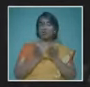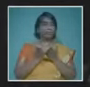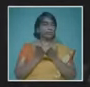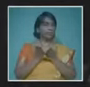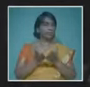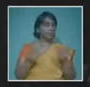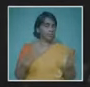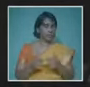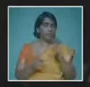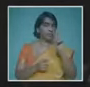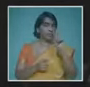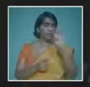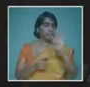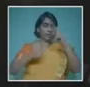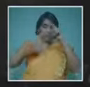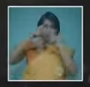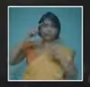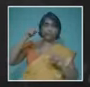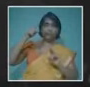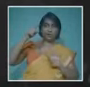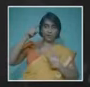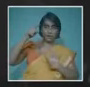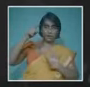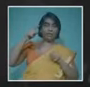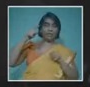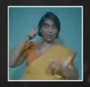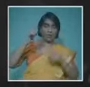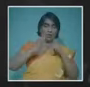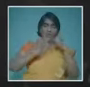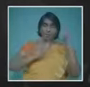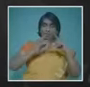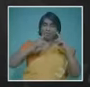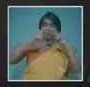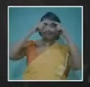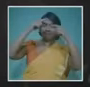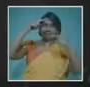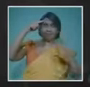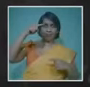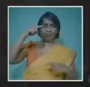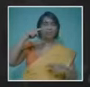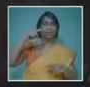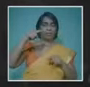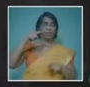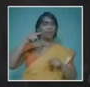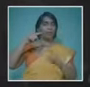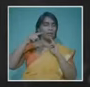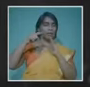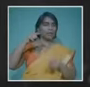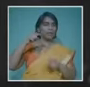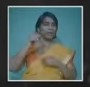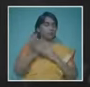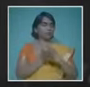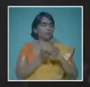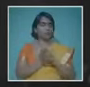වෙනකොට 24 වන ස්ථානයේ ඉන්න අපි. ජාත්‍යන්තර වරායල් ගත්තට පස්සේ මෙහෙයුම් කරන